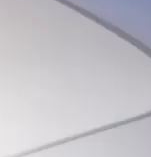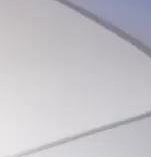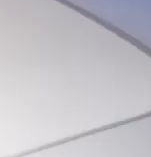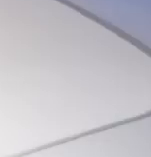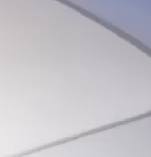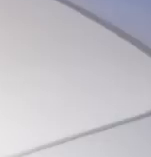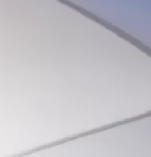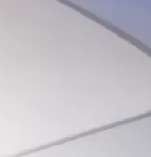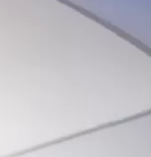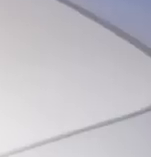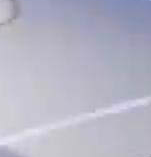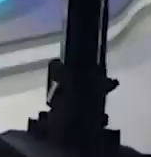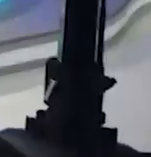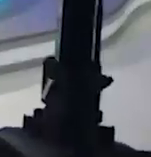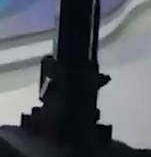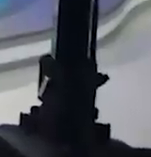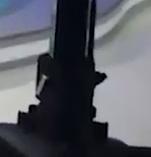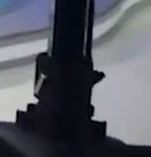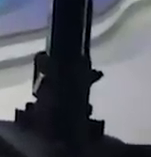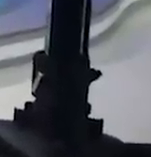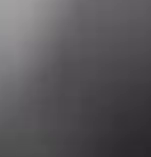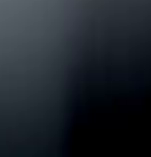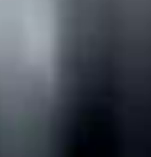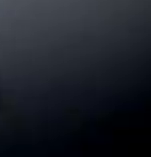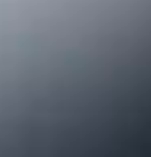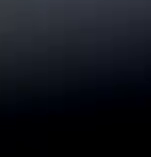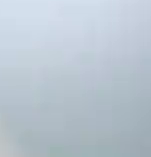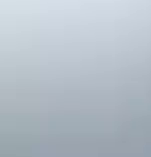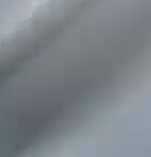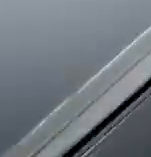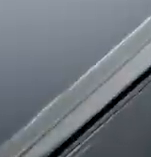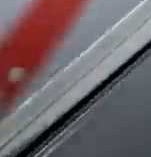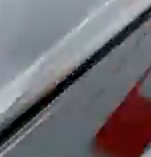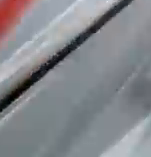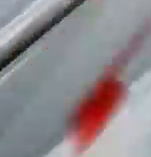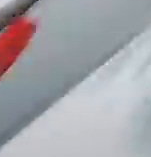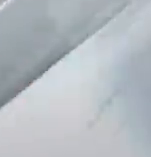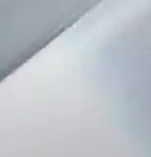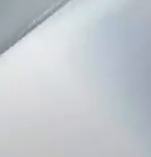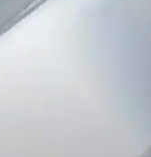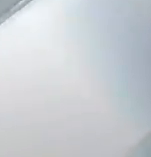Live mula sa GMA Network Center, ito ang 24 Oras.